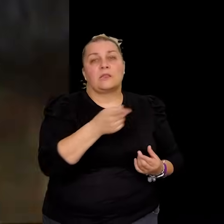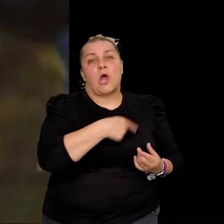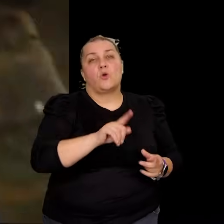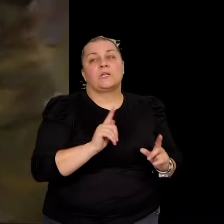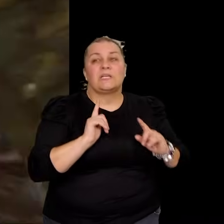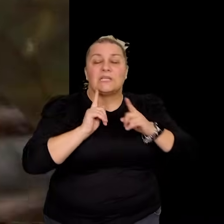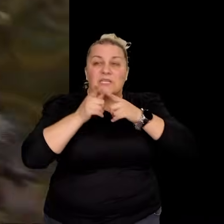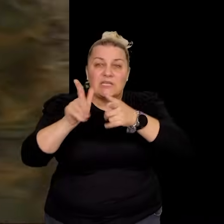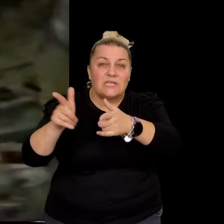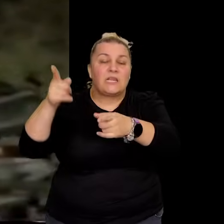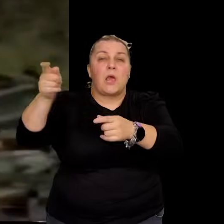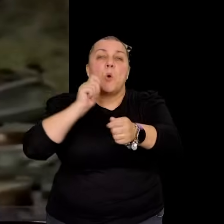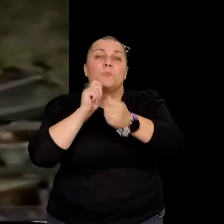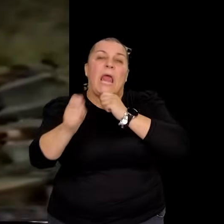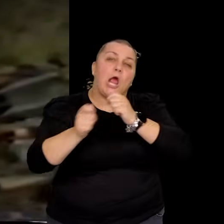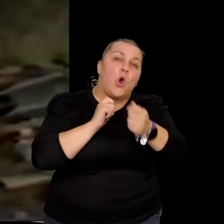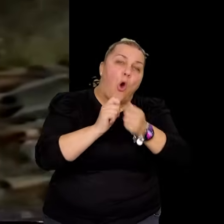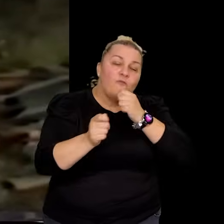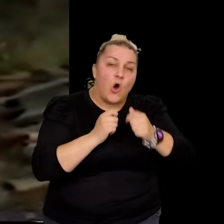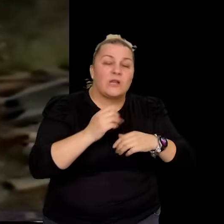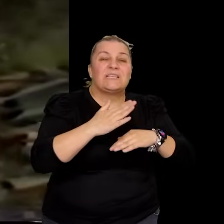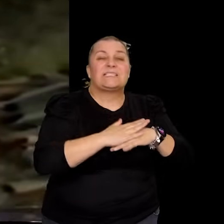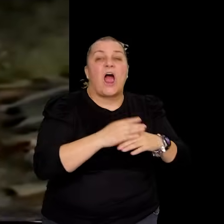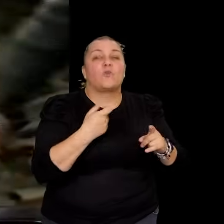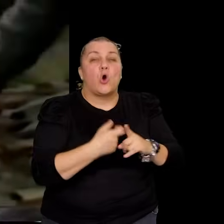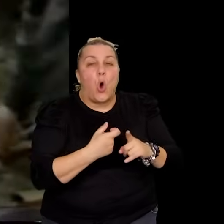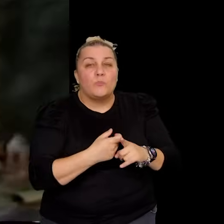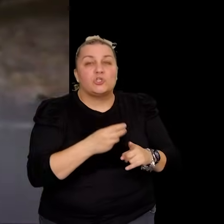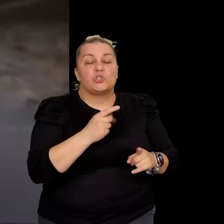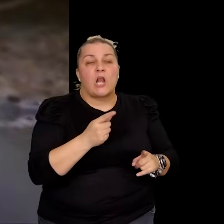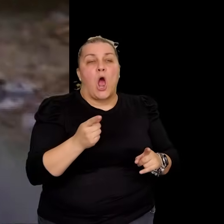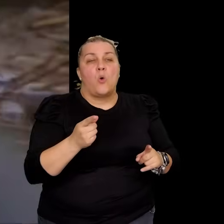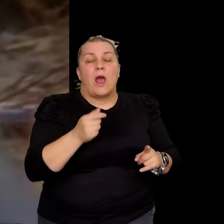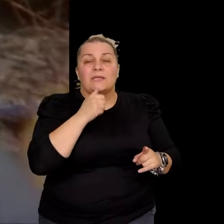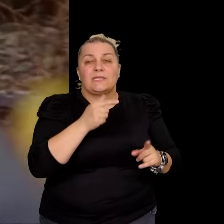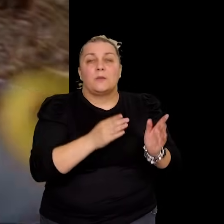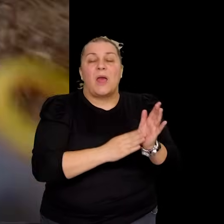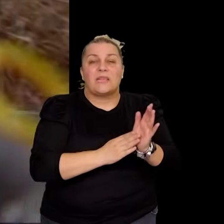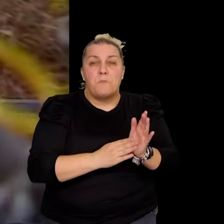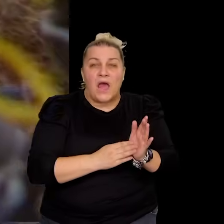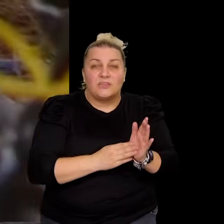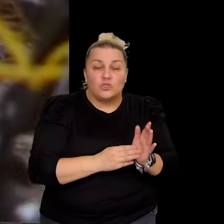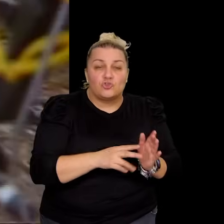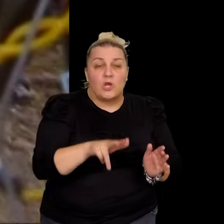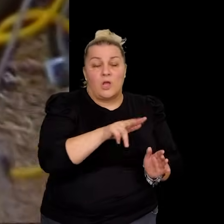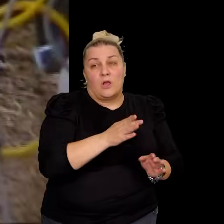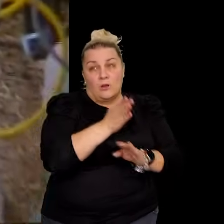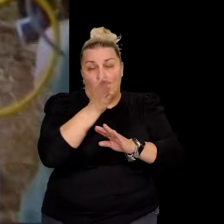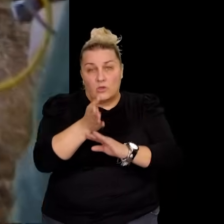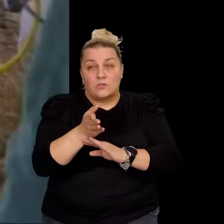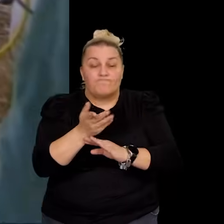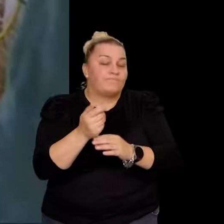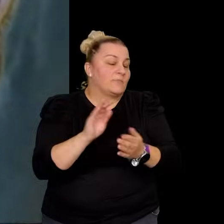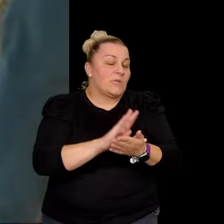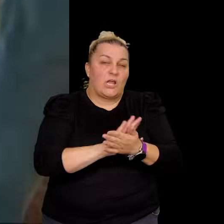da se ide na pregovore. Tada su išli Zdravko Komšić, Filip Karaula i Matija Mandić. I jednostavno je dogovorena